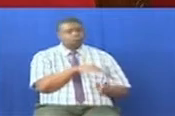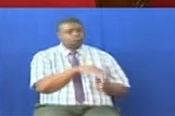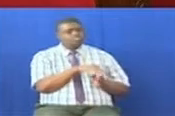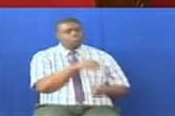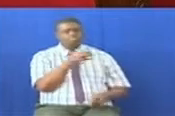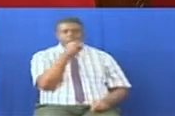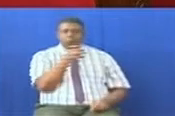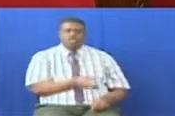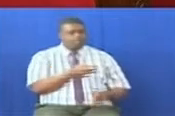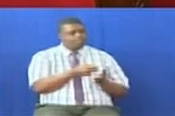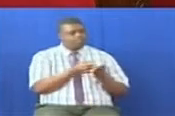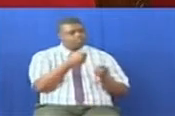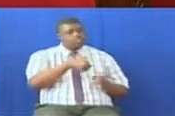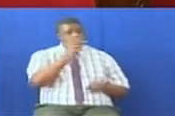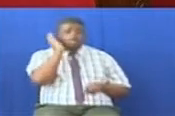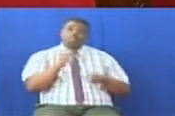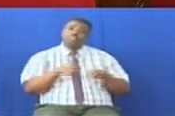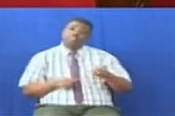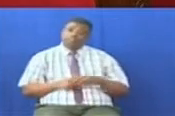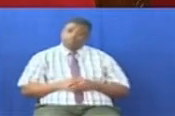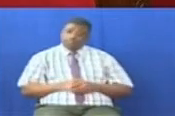mabaya ya fedha za umma